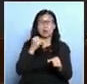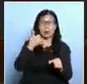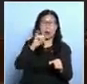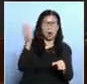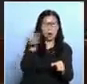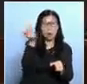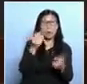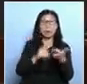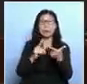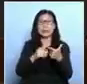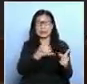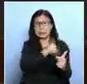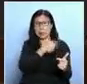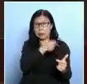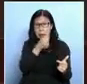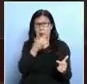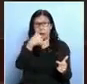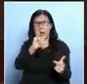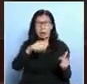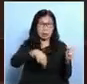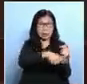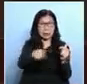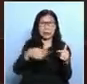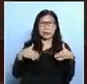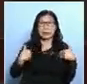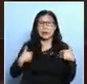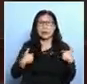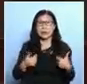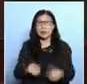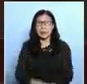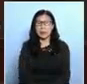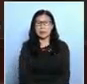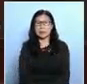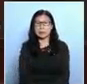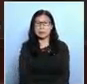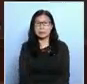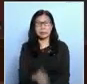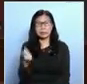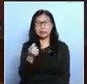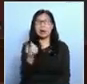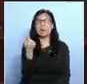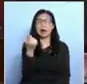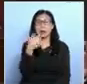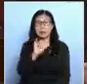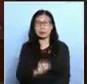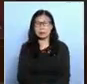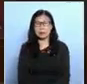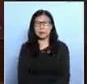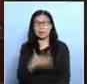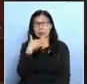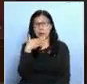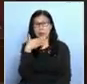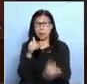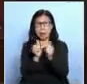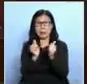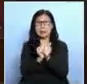或者是在週末的時候去什麼好地方，不用那麼舟車勞頓，那就搞定了。年輕人